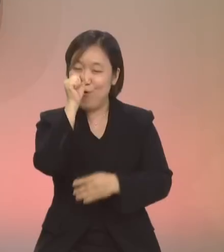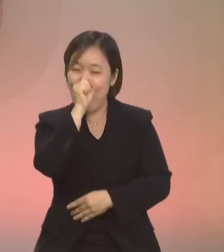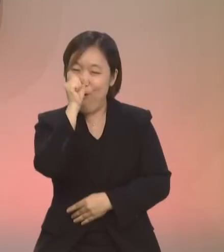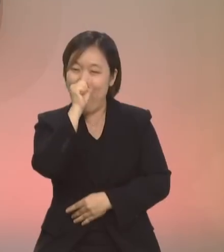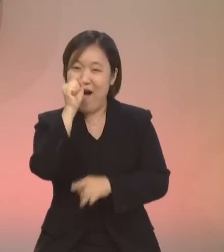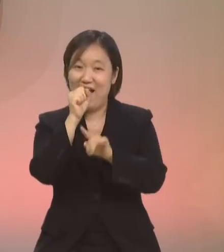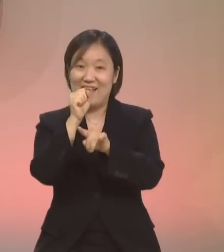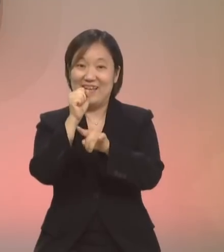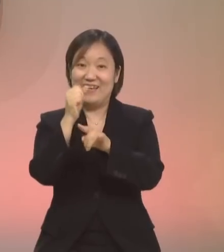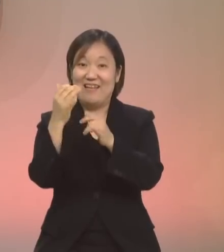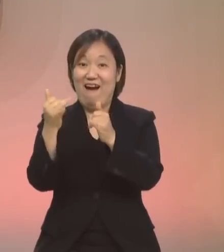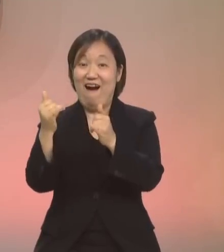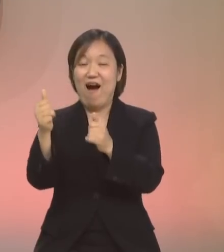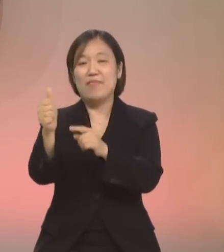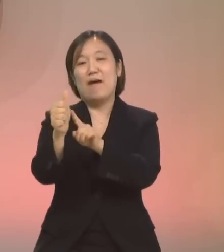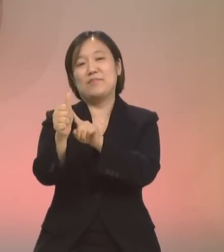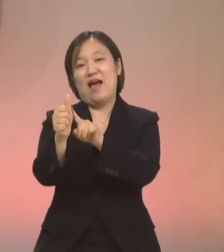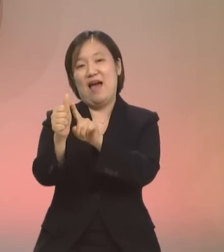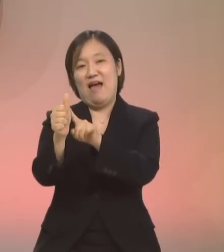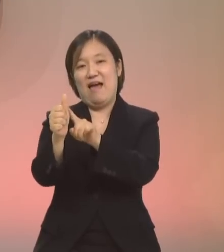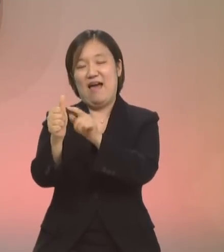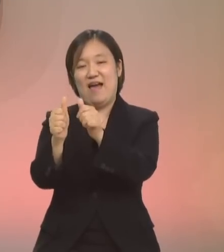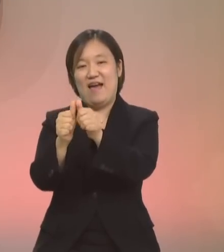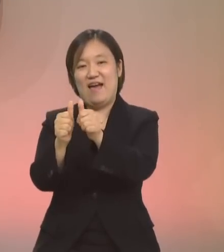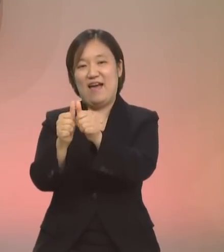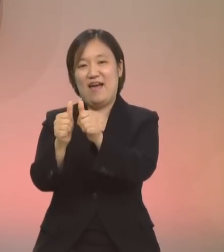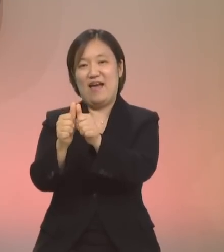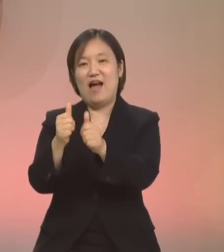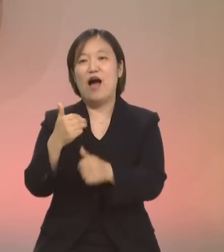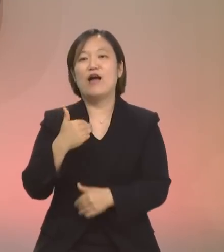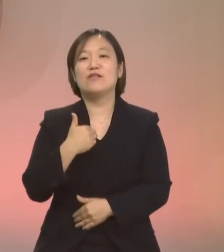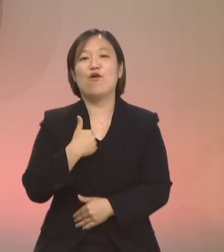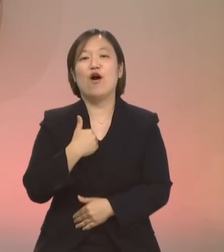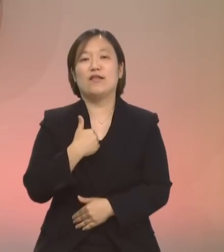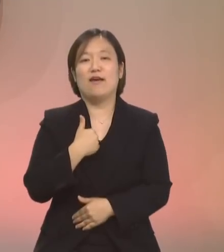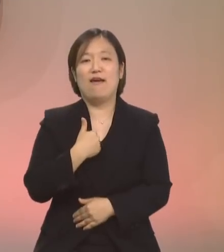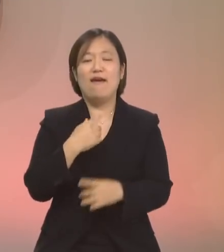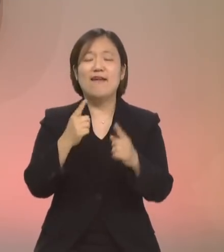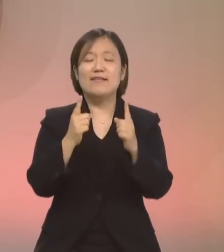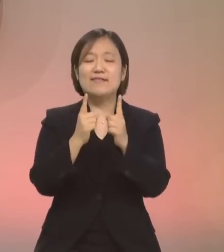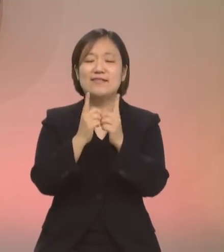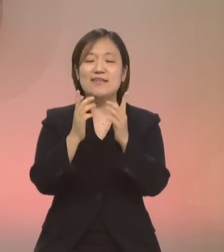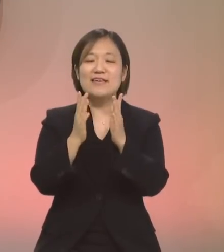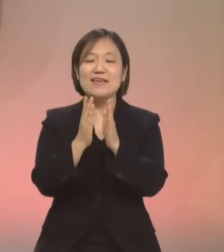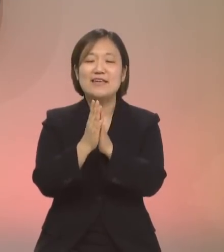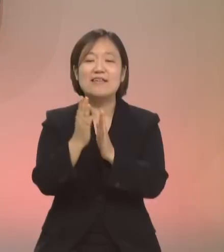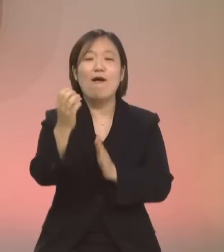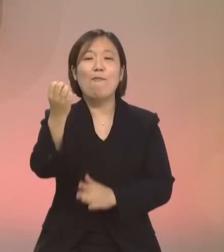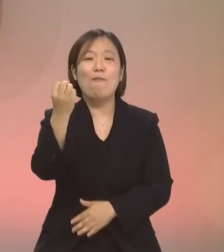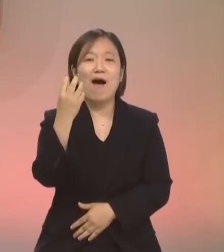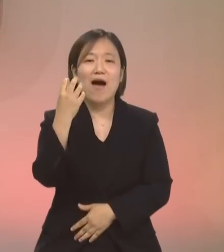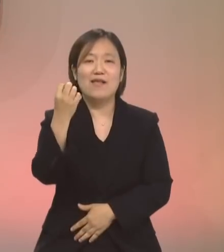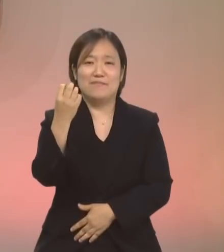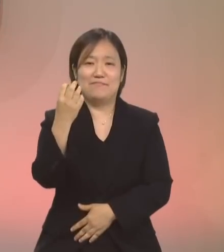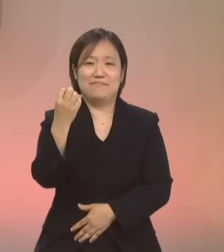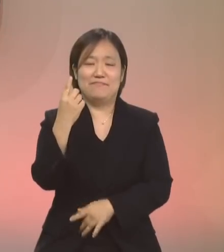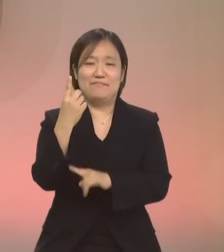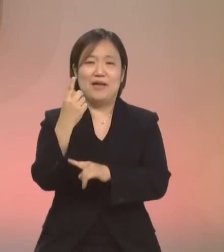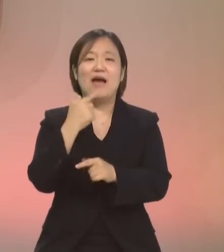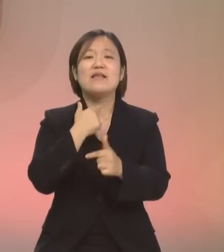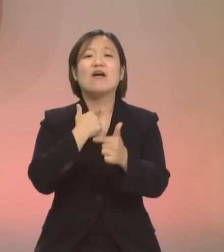애청자인 어느 거사님께서 거사님께서 저에게 직접 해주신 그런